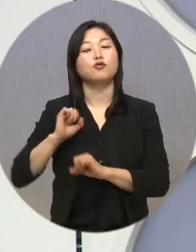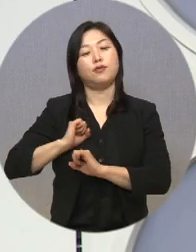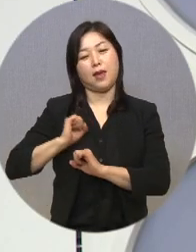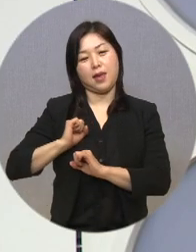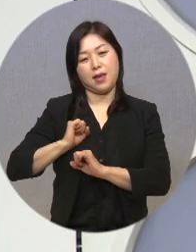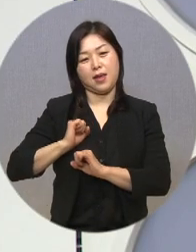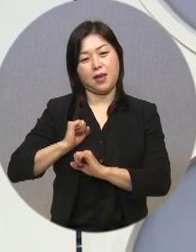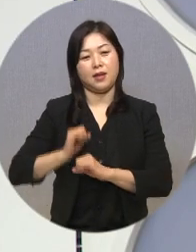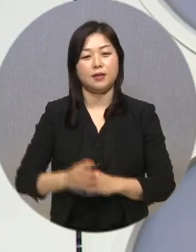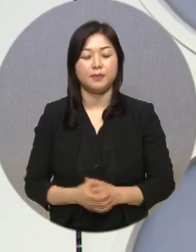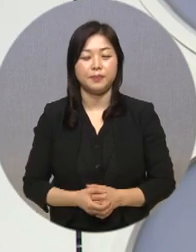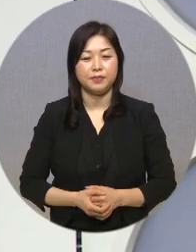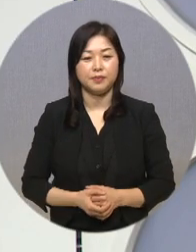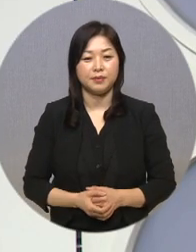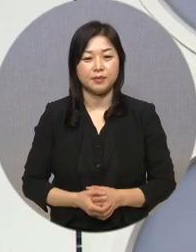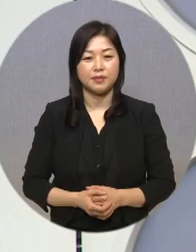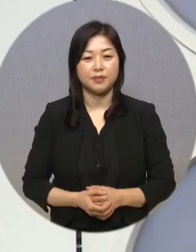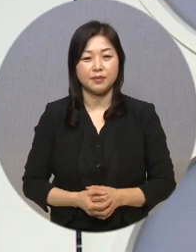네. 예.